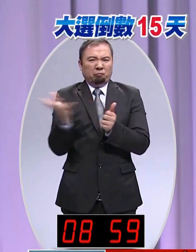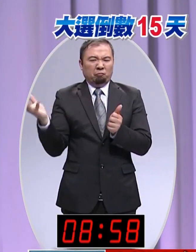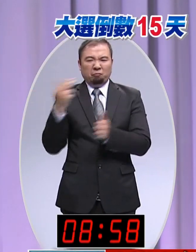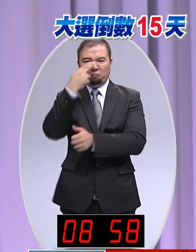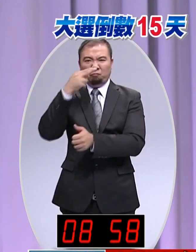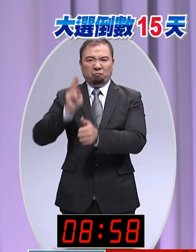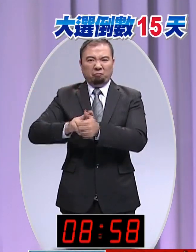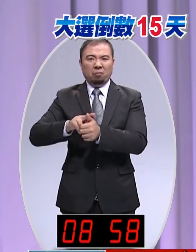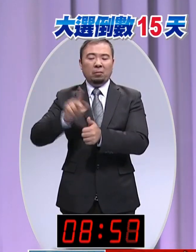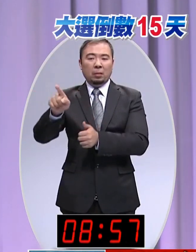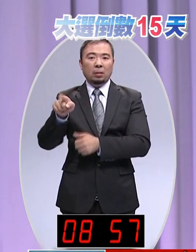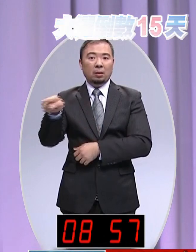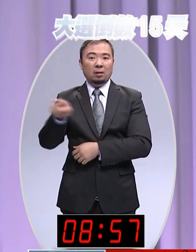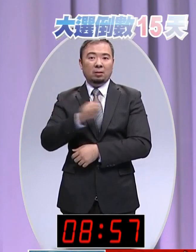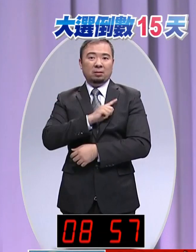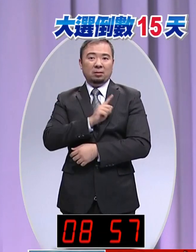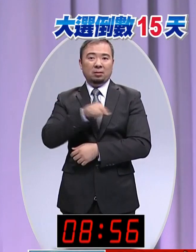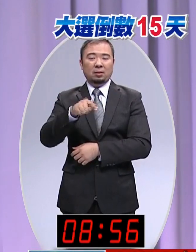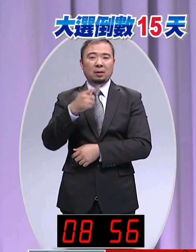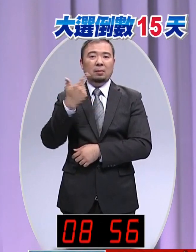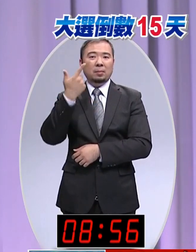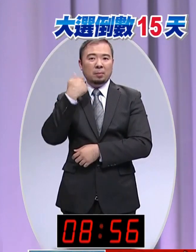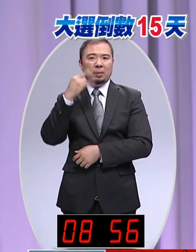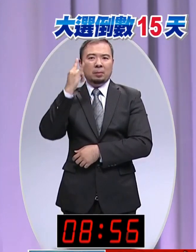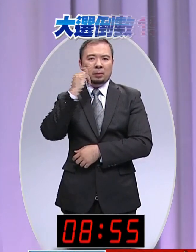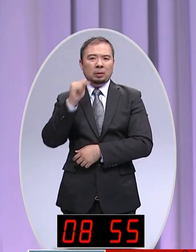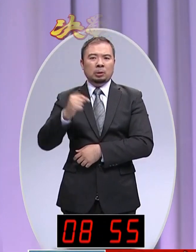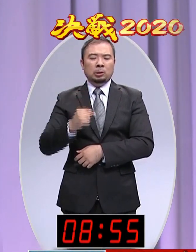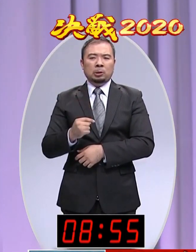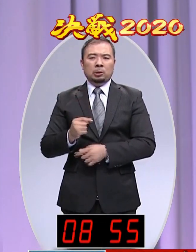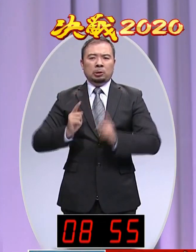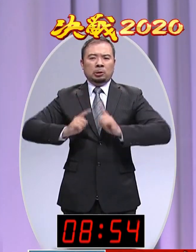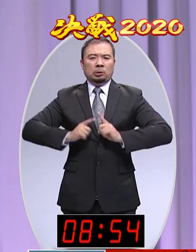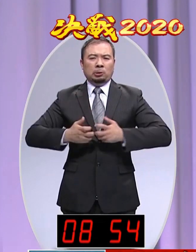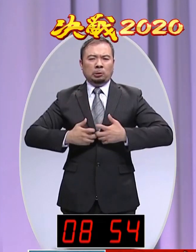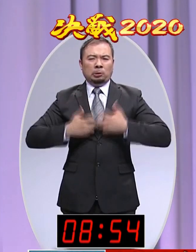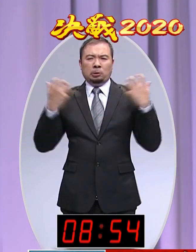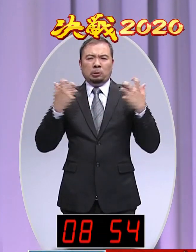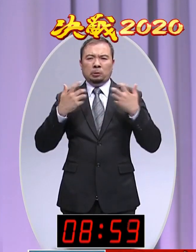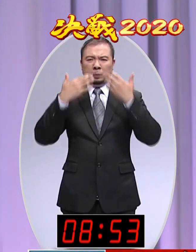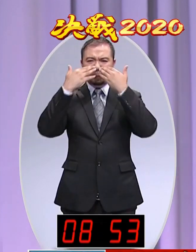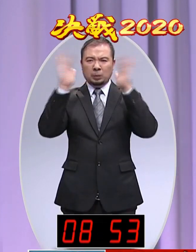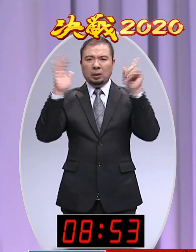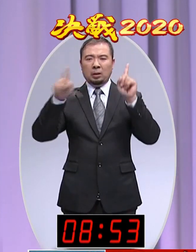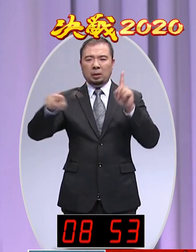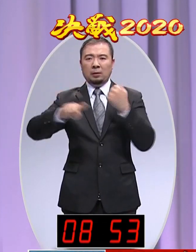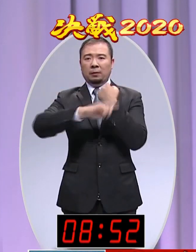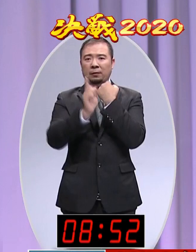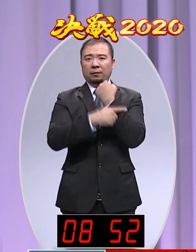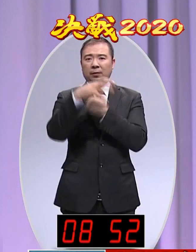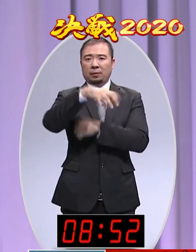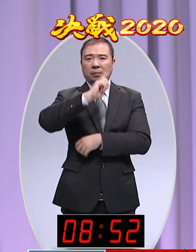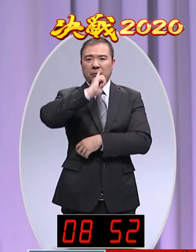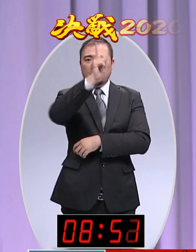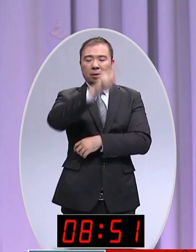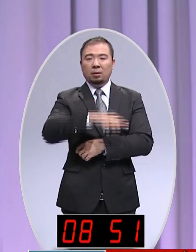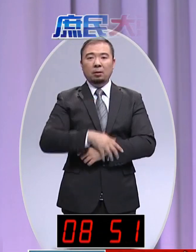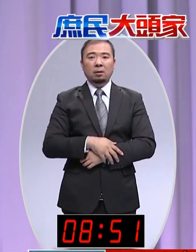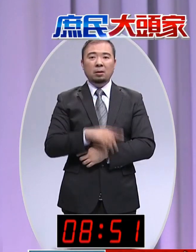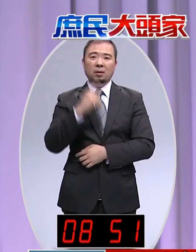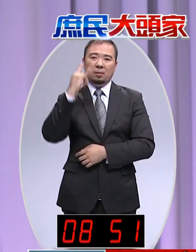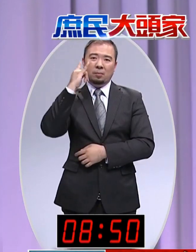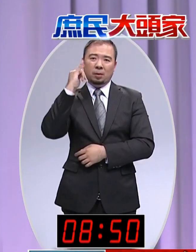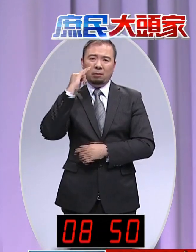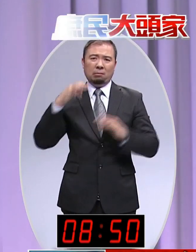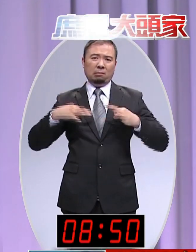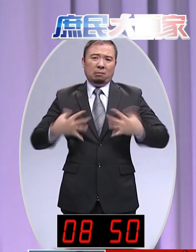对妈妈跟爸爸不惜按铃申告。这个母亲 是这么的冤枉，他把他的婴儿主动